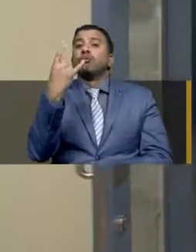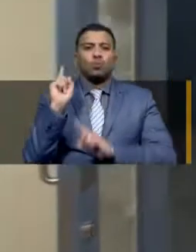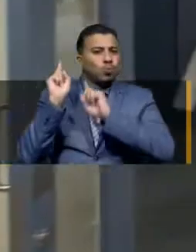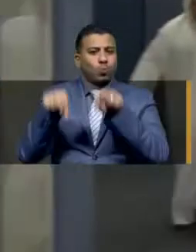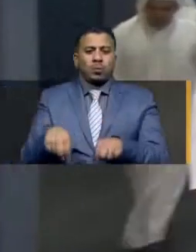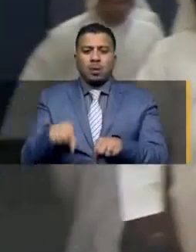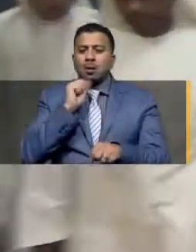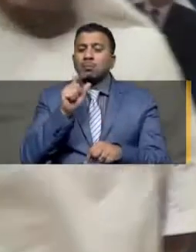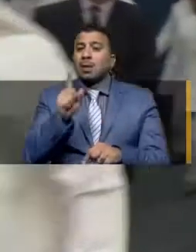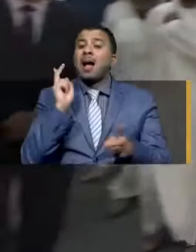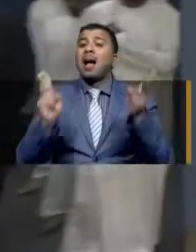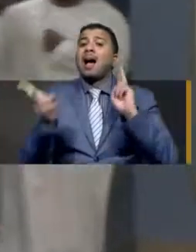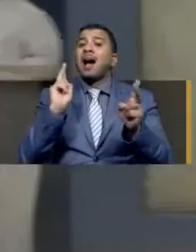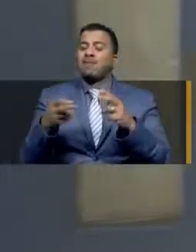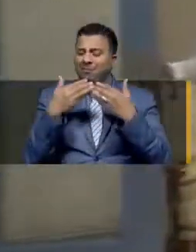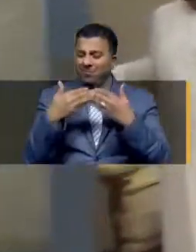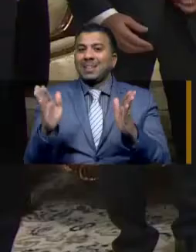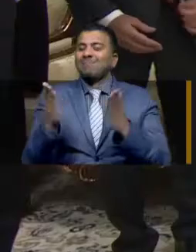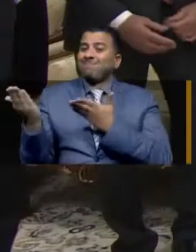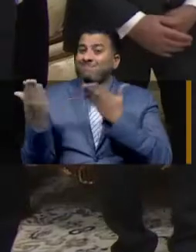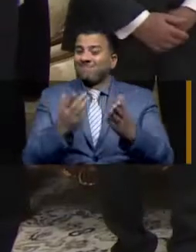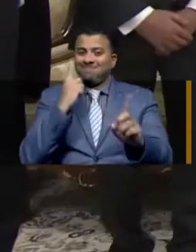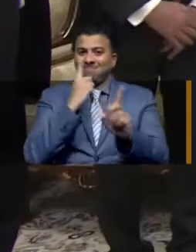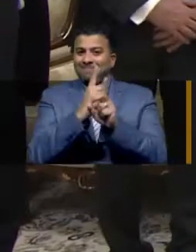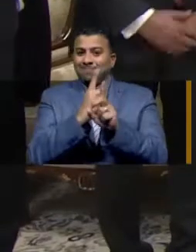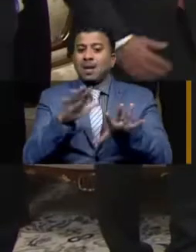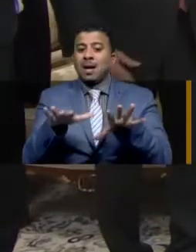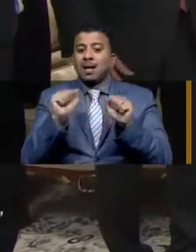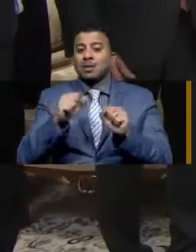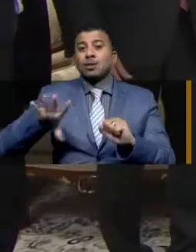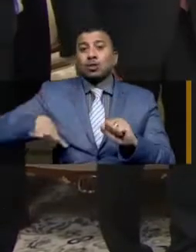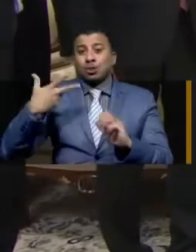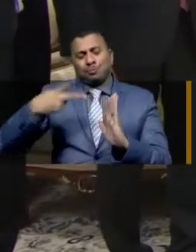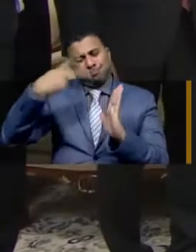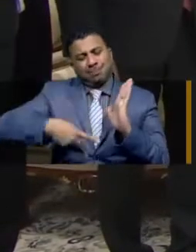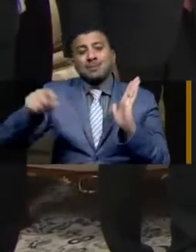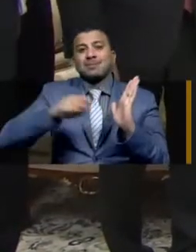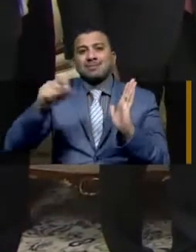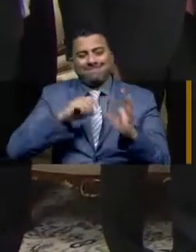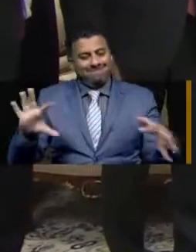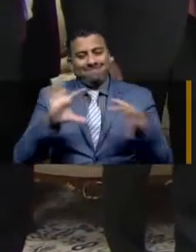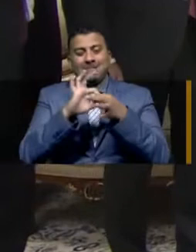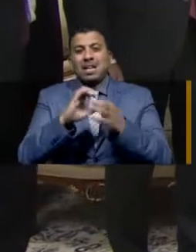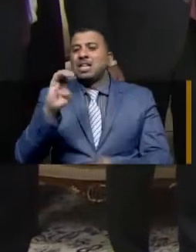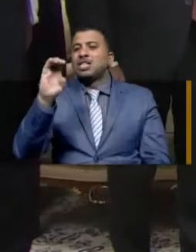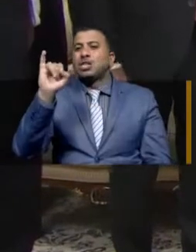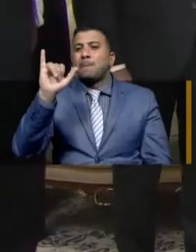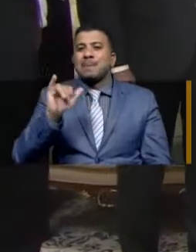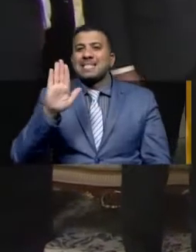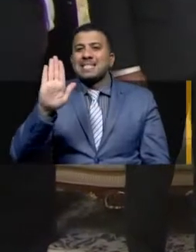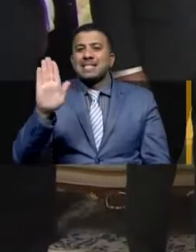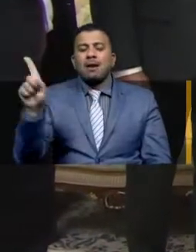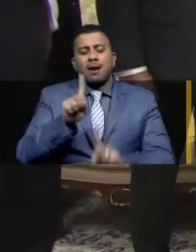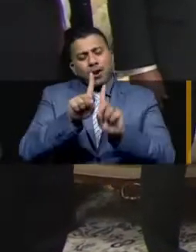بدأت باستقبال صاحب السمو حاكم الشارقة، عقب ذلك وقع سموه اتفاقية مع سعادة جيمس ميرلينو